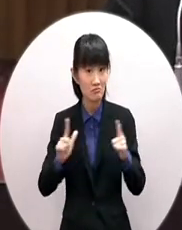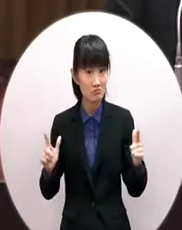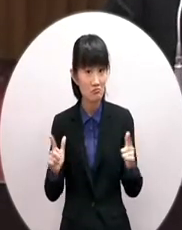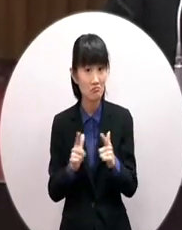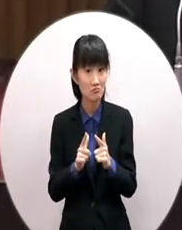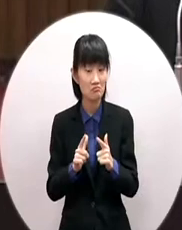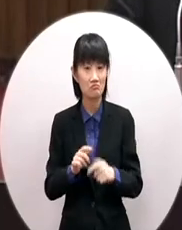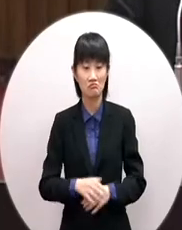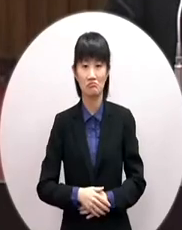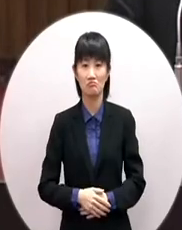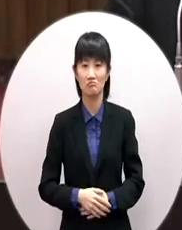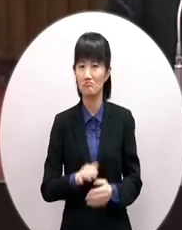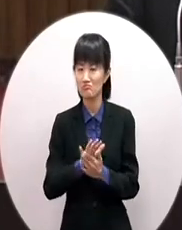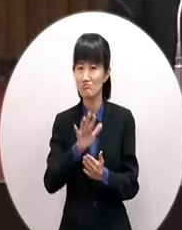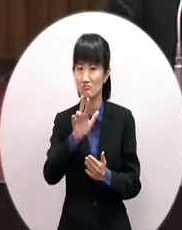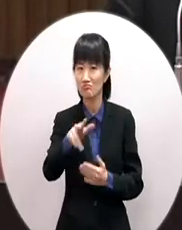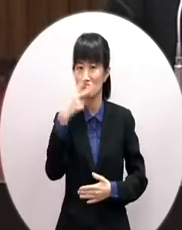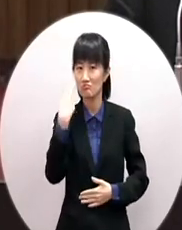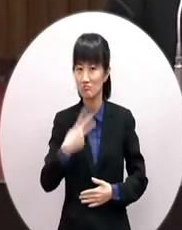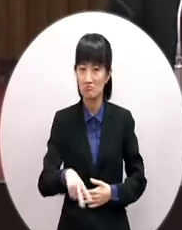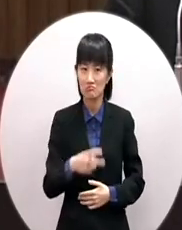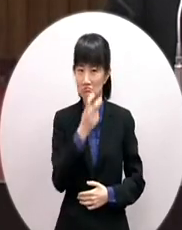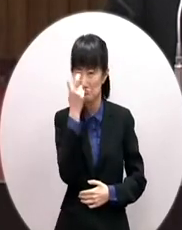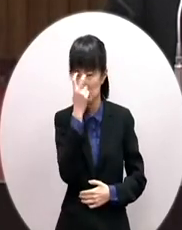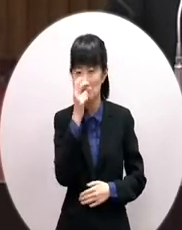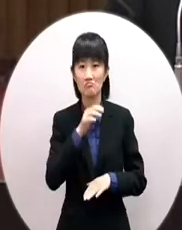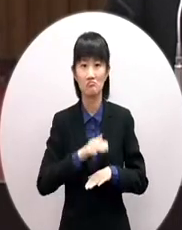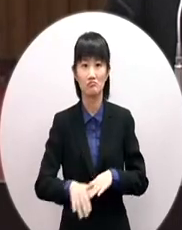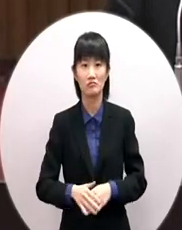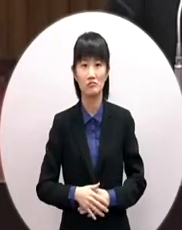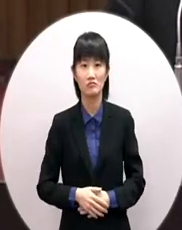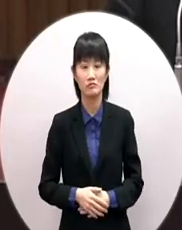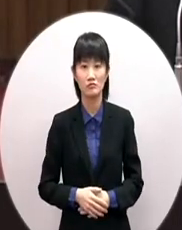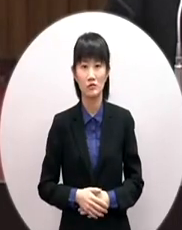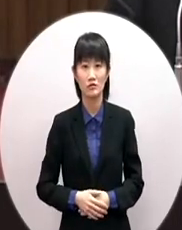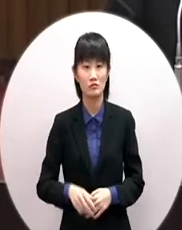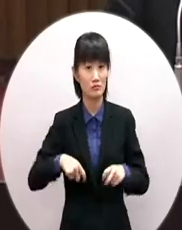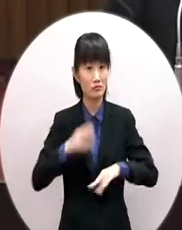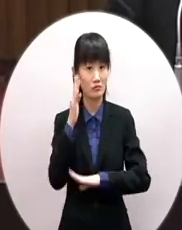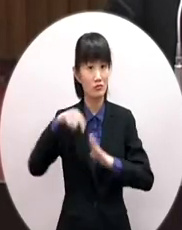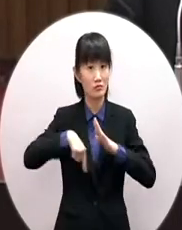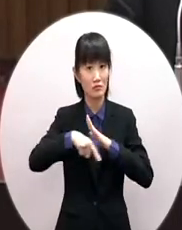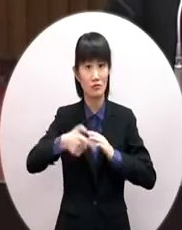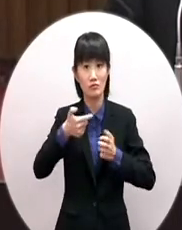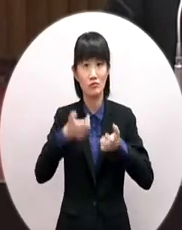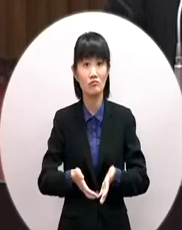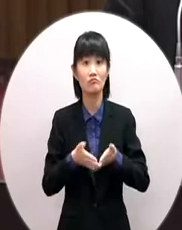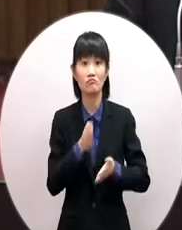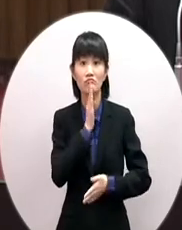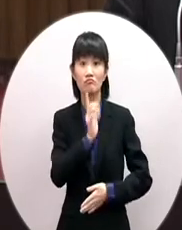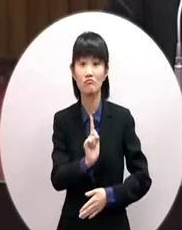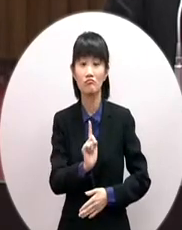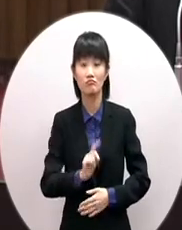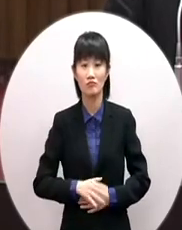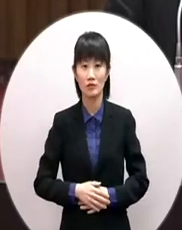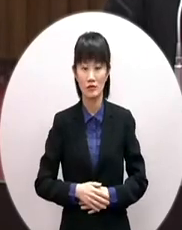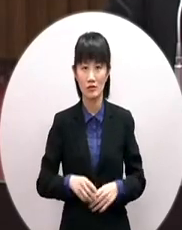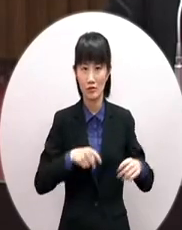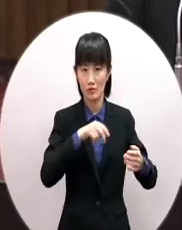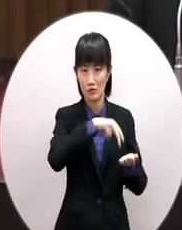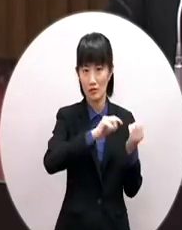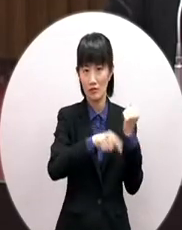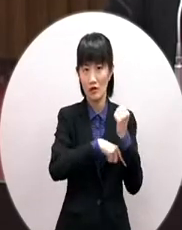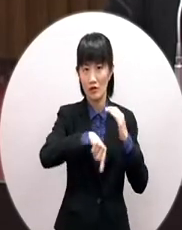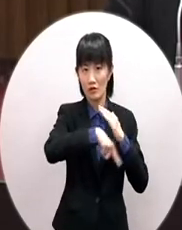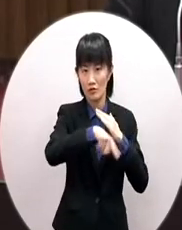大，这需要后续持续观察。那不管怎么样呢，行政院呢最重要的就是结合立法院的支